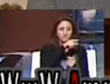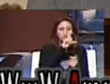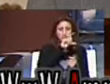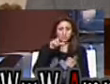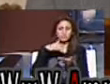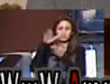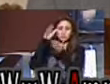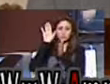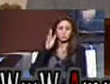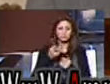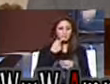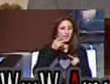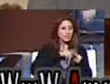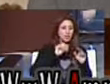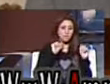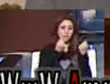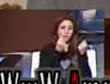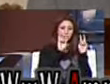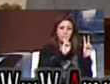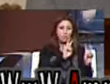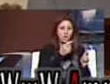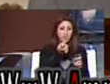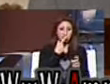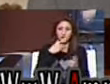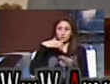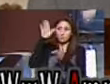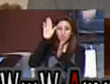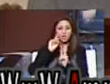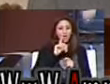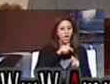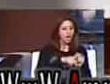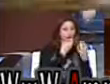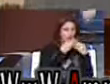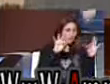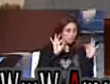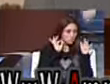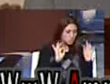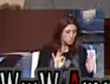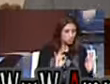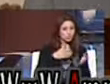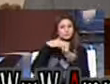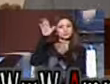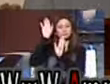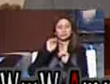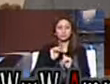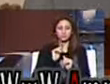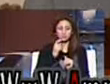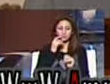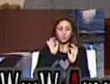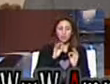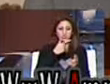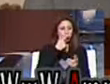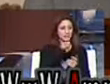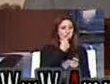بان مفيش دواء يتصدر للسوق الخارجي لو هو في نقص فيه في السوق المحلي فلابد من دعم شركات قطاع